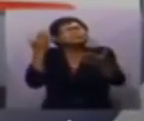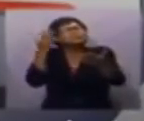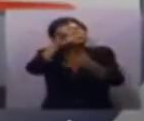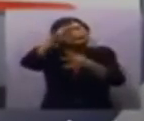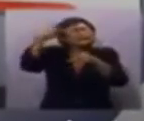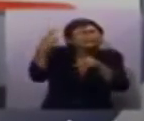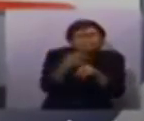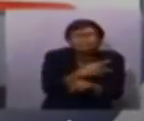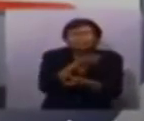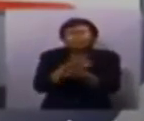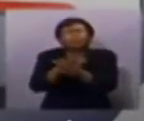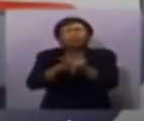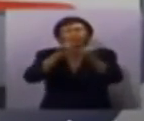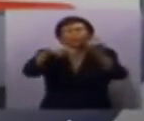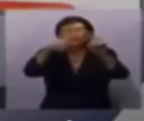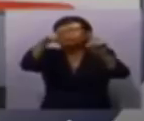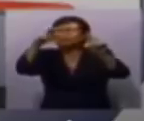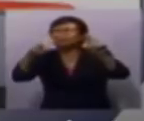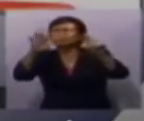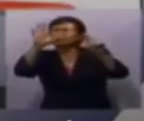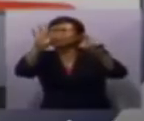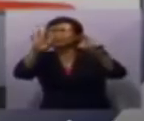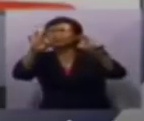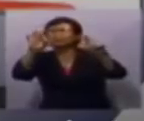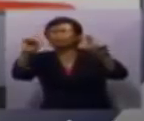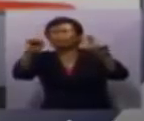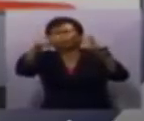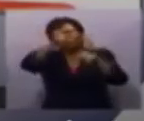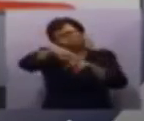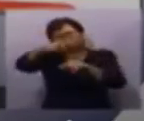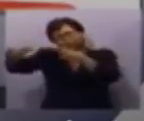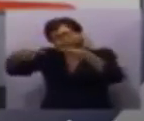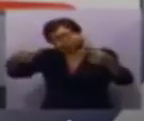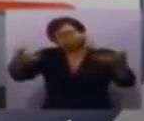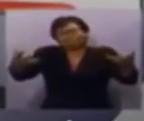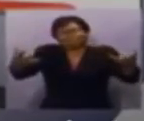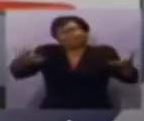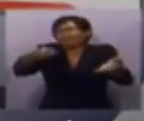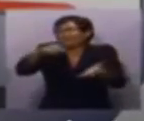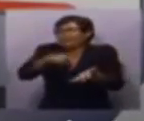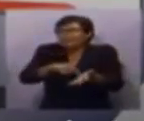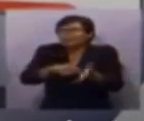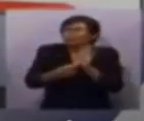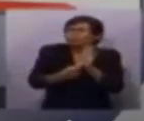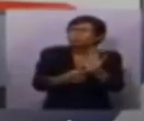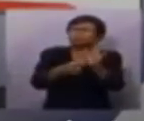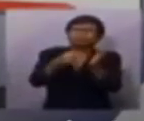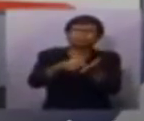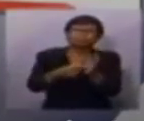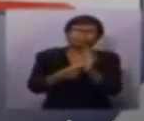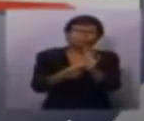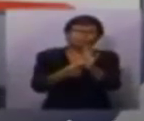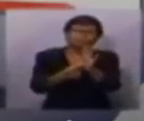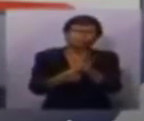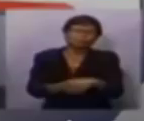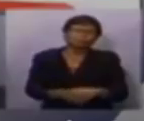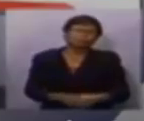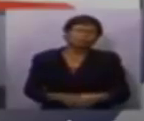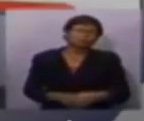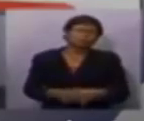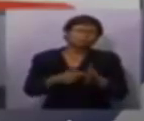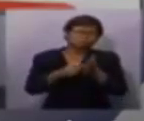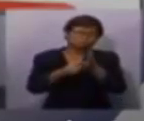tiga kali ganda, iaitu 1390 orang. Ini menunjukkan